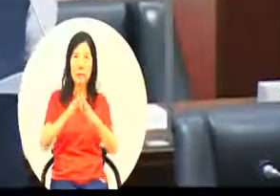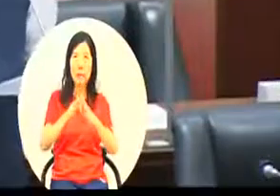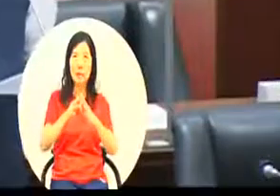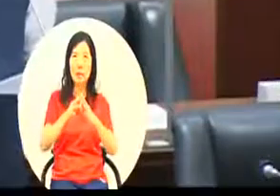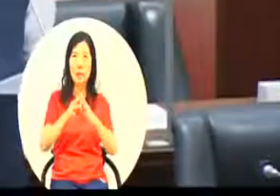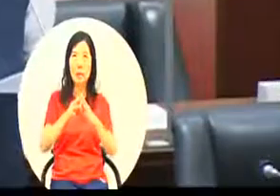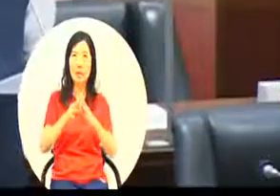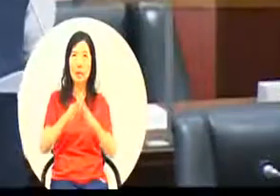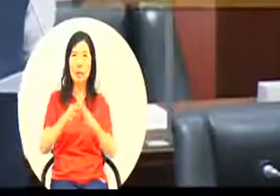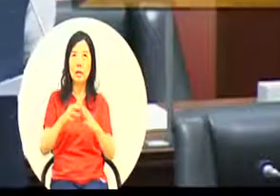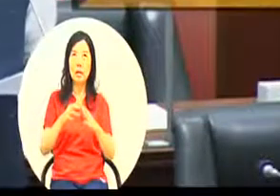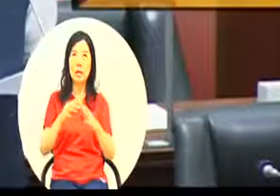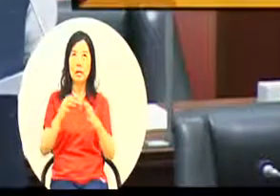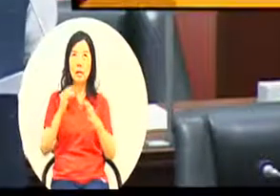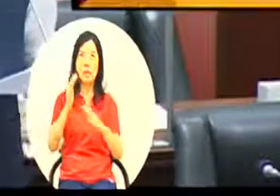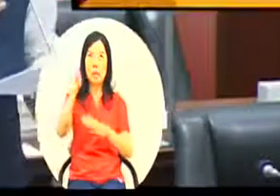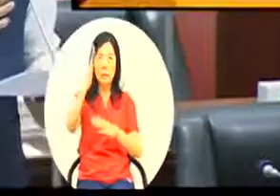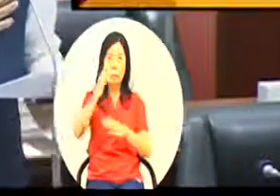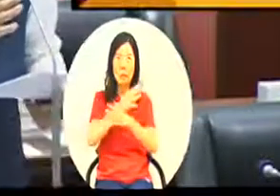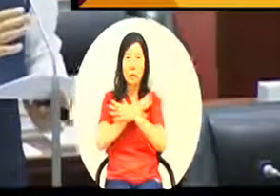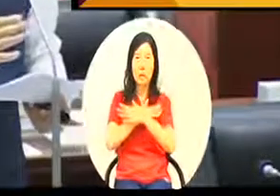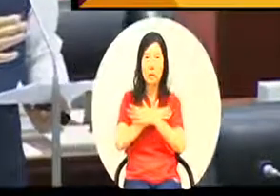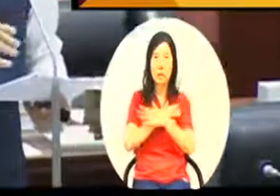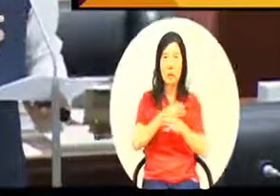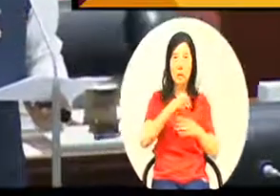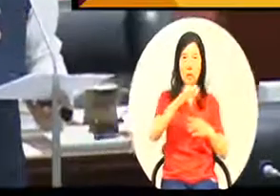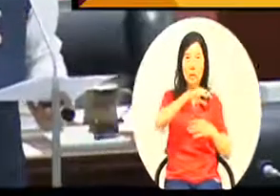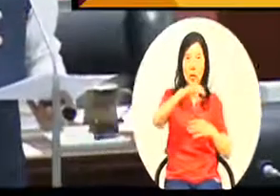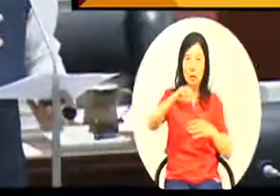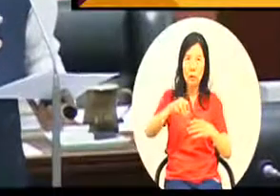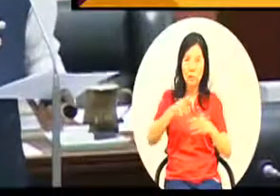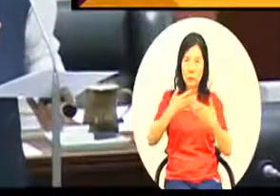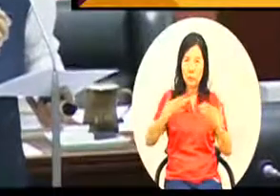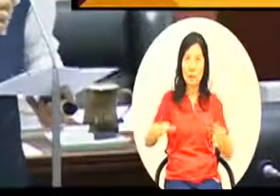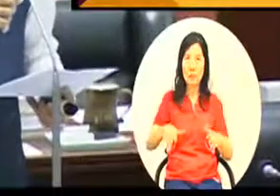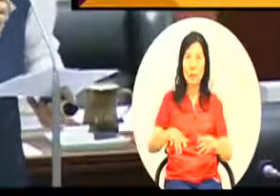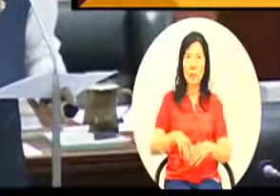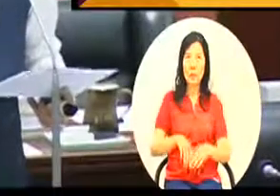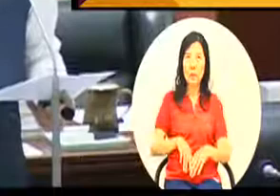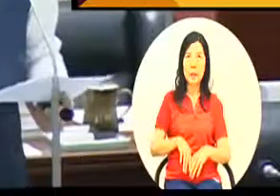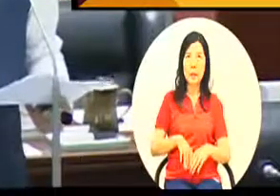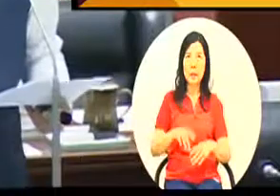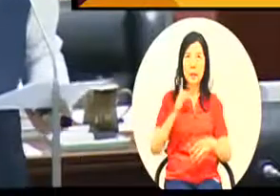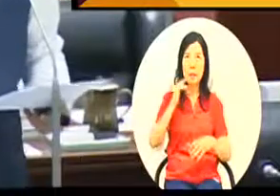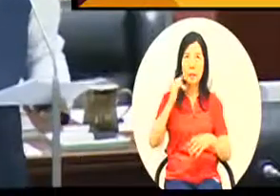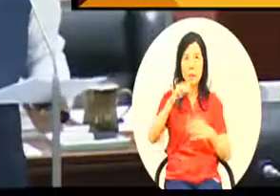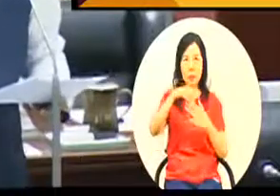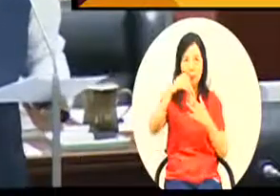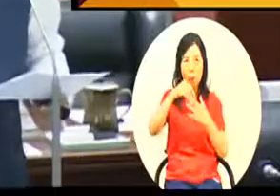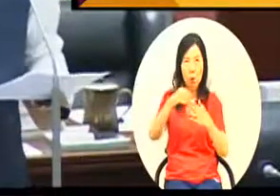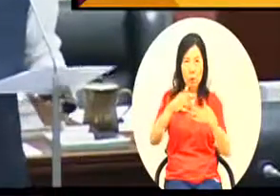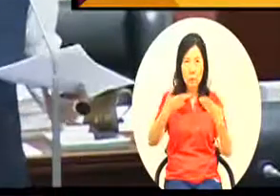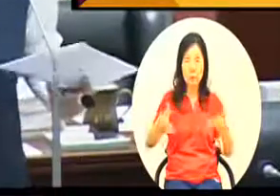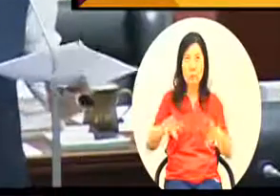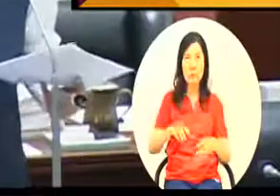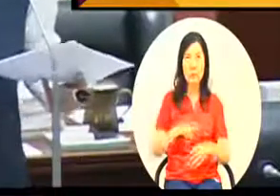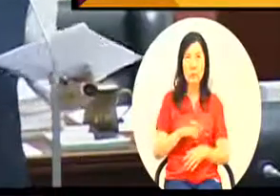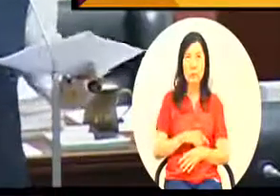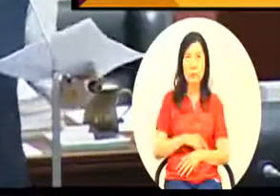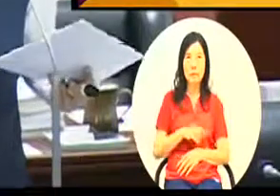公幼的间数跟我们比，他们可能比较多，他们的那个当然父母亲选择也比较多，那我们